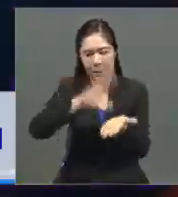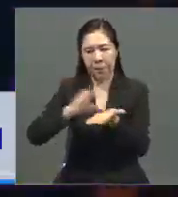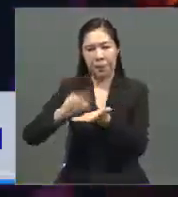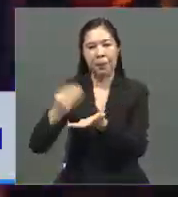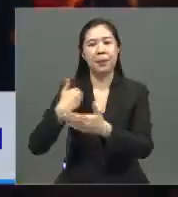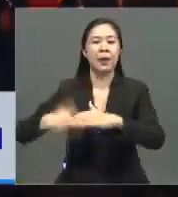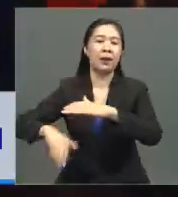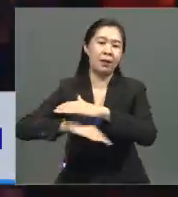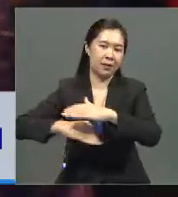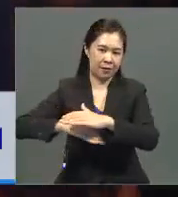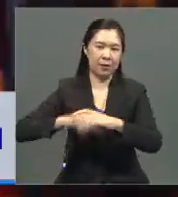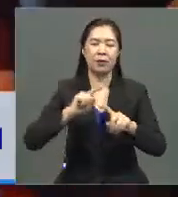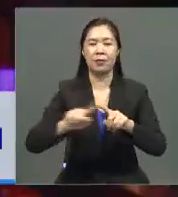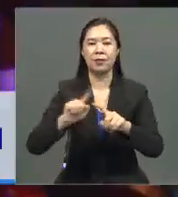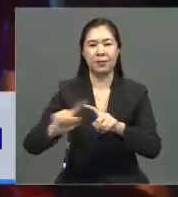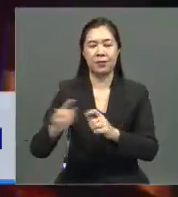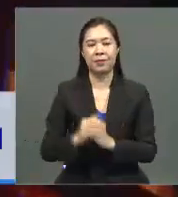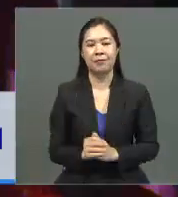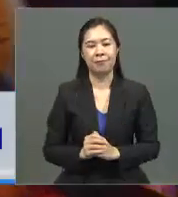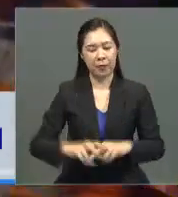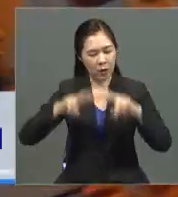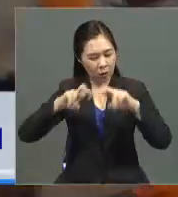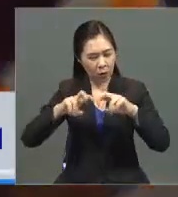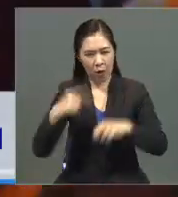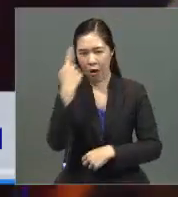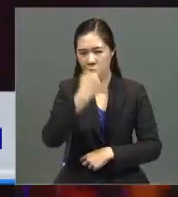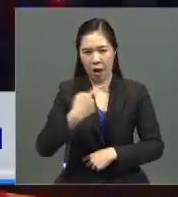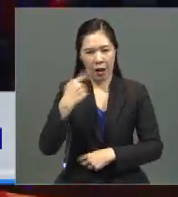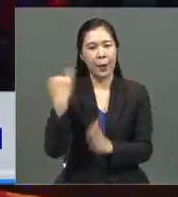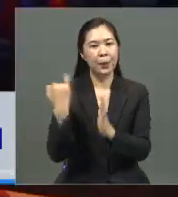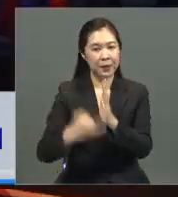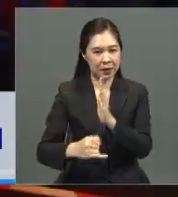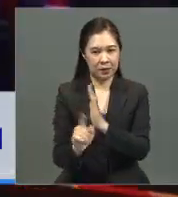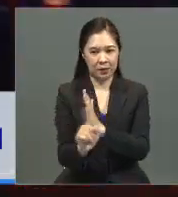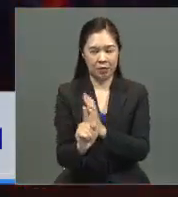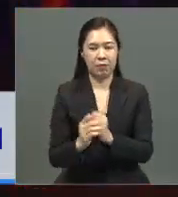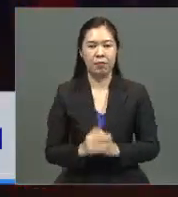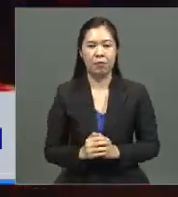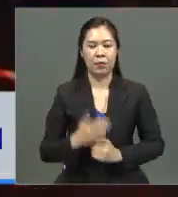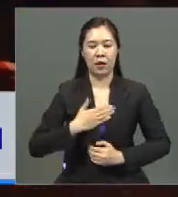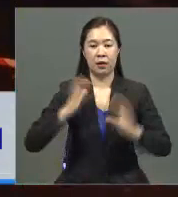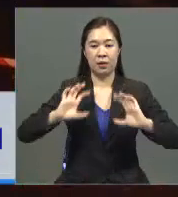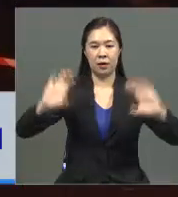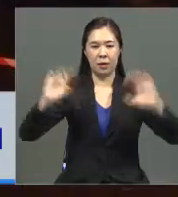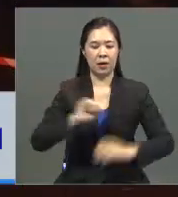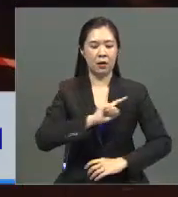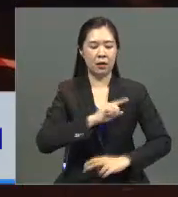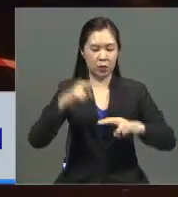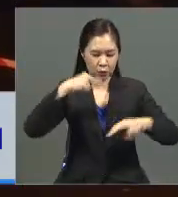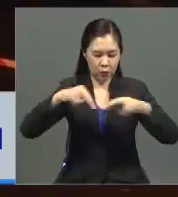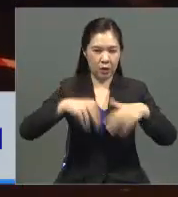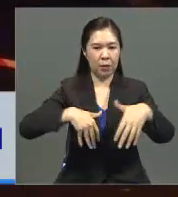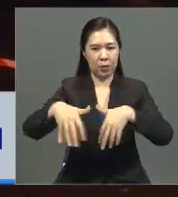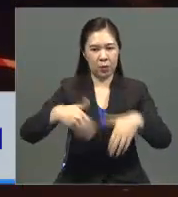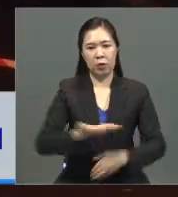มถึงหลักฐานต่างๆจากสื่อมวลชนเพื่อพิสูจน์ให้ได้ว่าใครเป็นคนทำกันขอย้ำนะครับว่ารัฐบาลนั้นมีหน้าที่ในการดูแลประชาชนทุ